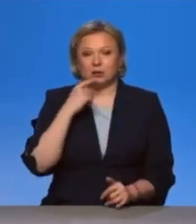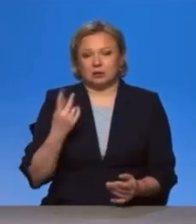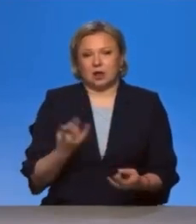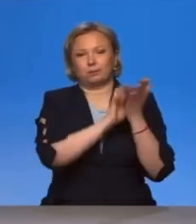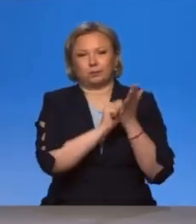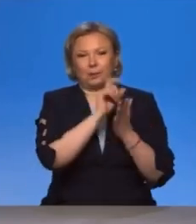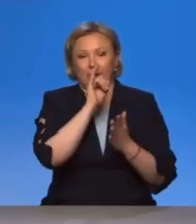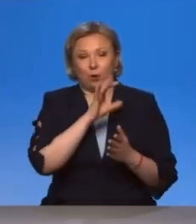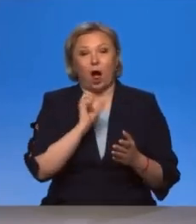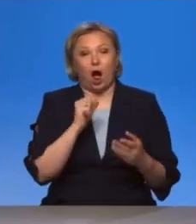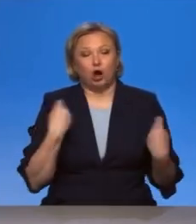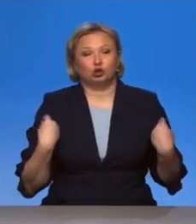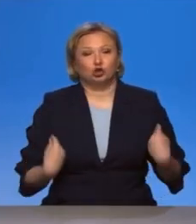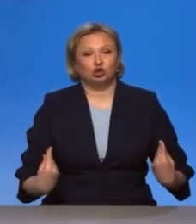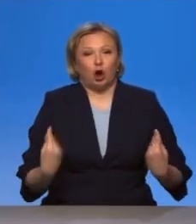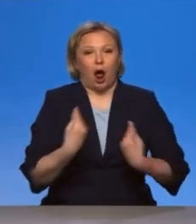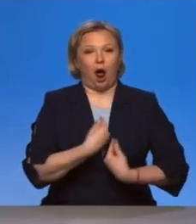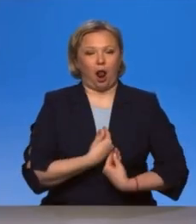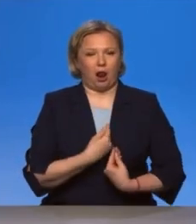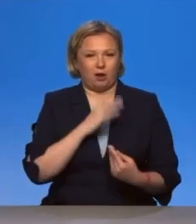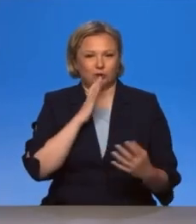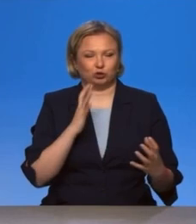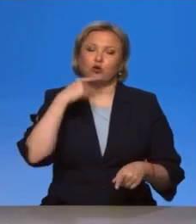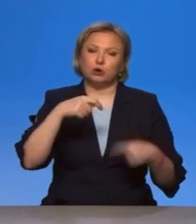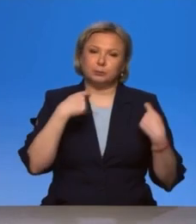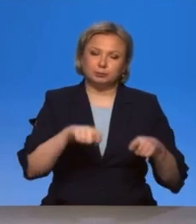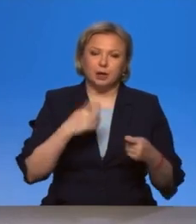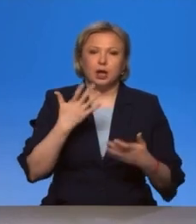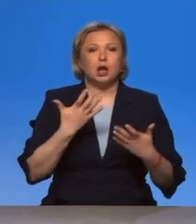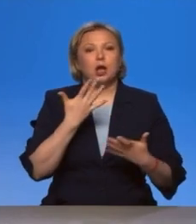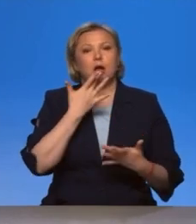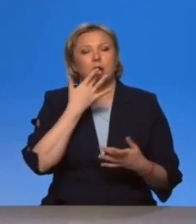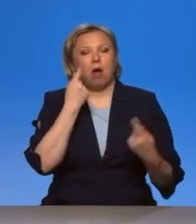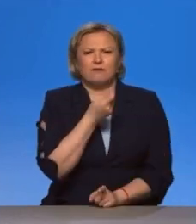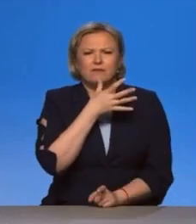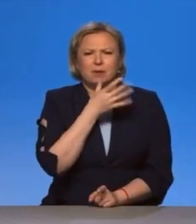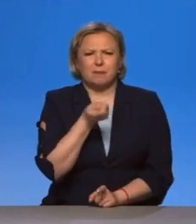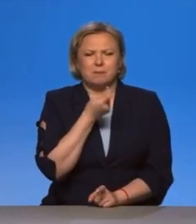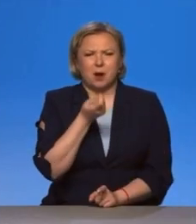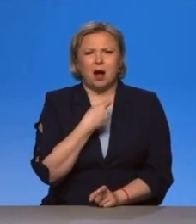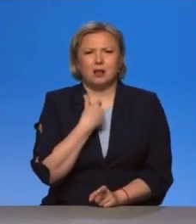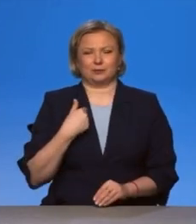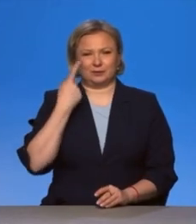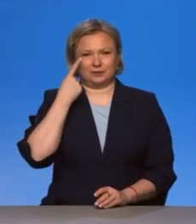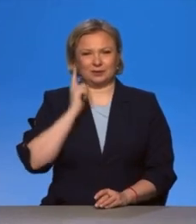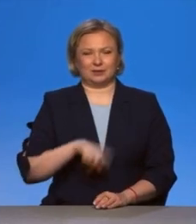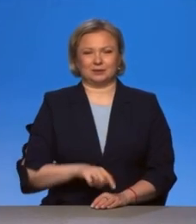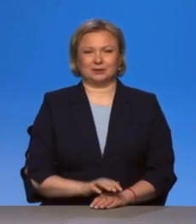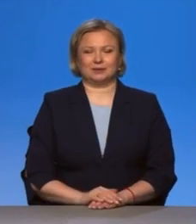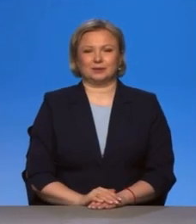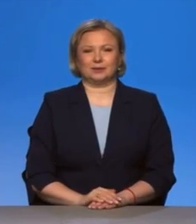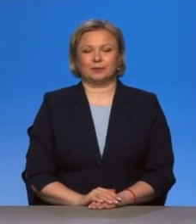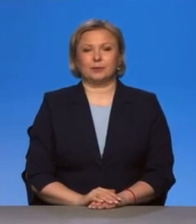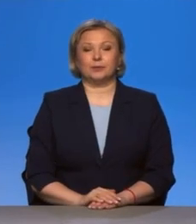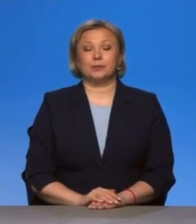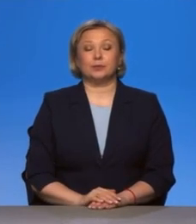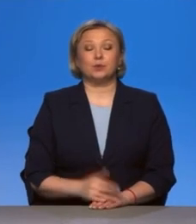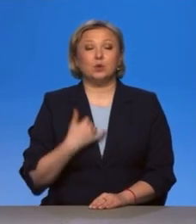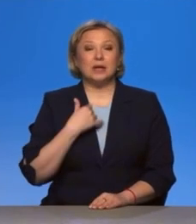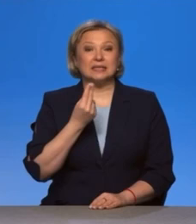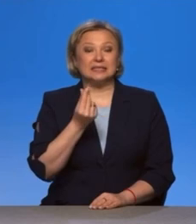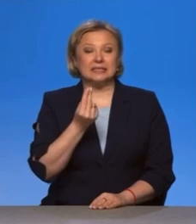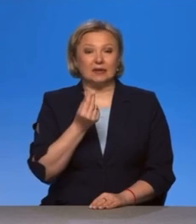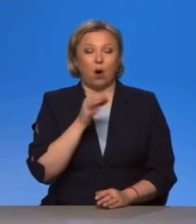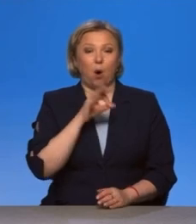культурный код. А скажите, а вот у вас реализация как происходит? Это... Да, и о цене сразу, там, сколько это все стоит? У нас ценовая политика от 200